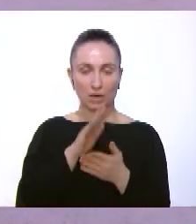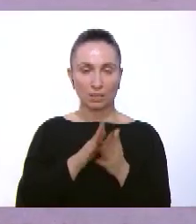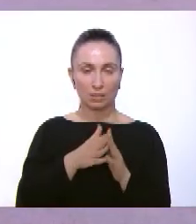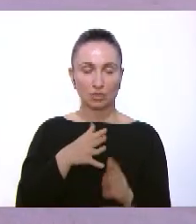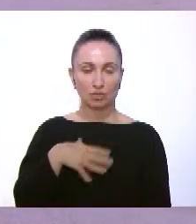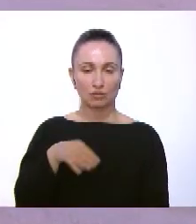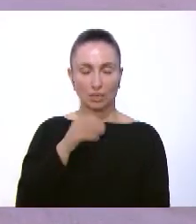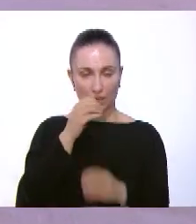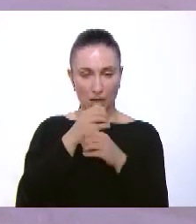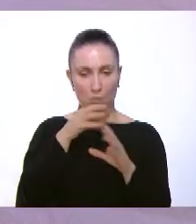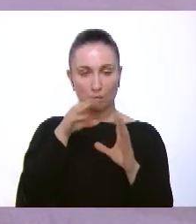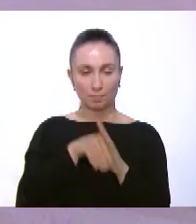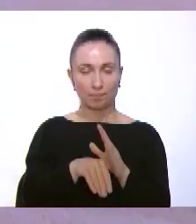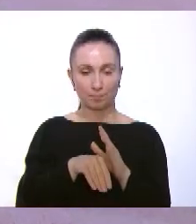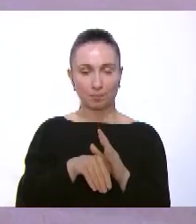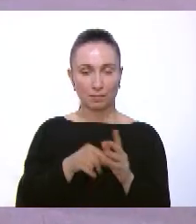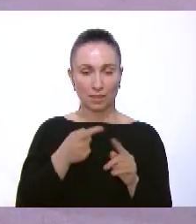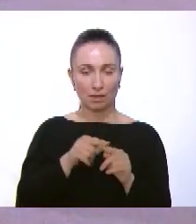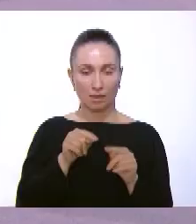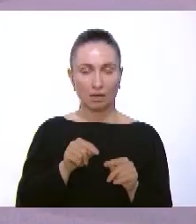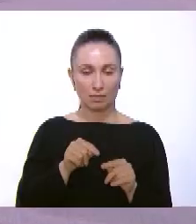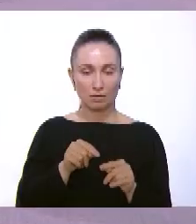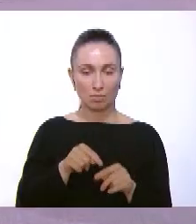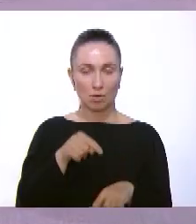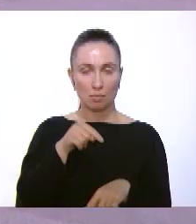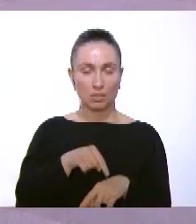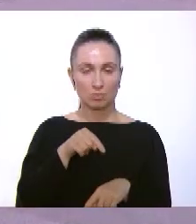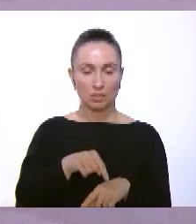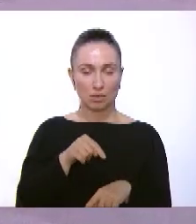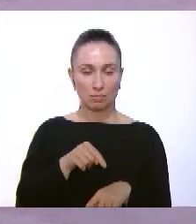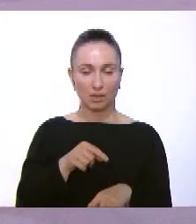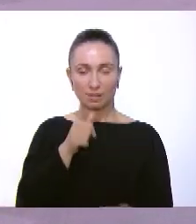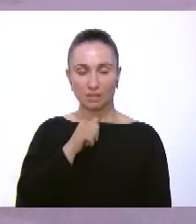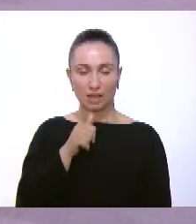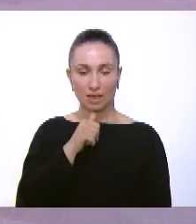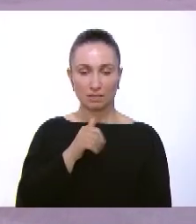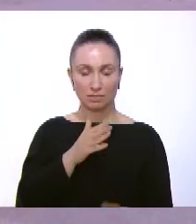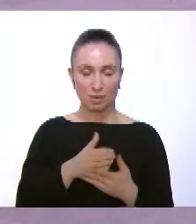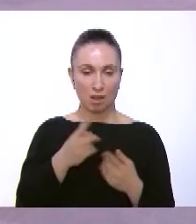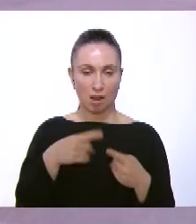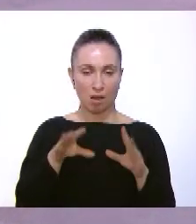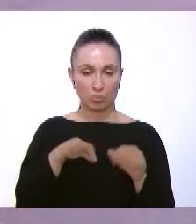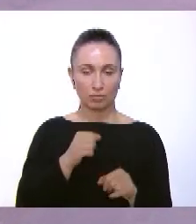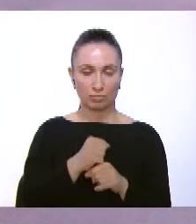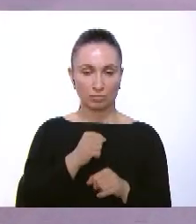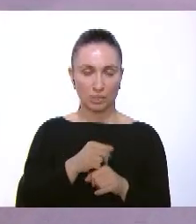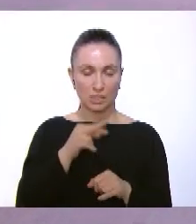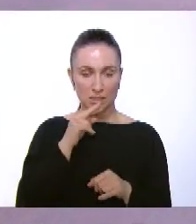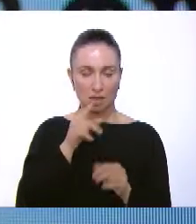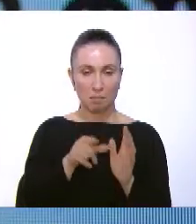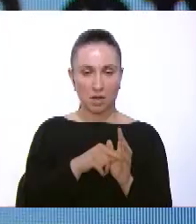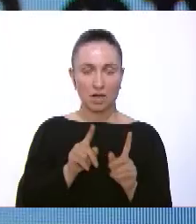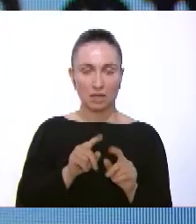ჩვენ ლაბორატორიაში ეს მგრძნობელობის ტესტი იდგმება აბსოლუტურად ყველა წამალზე,